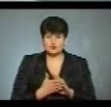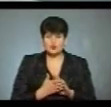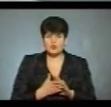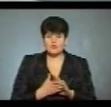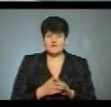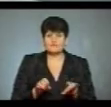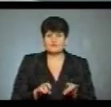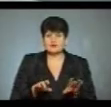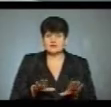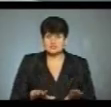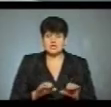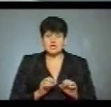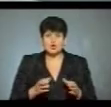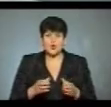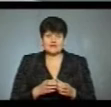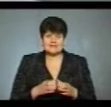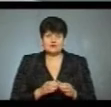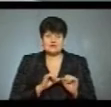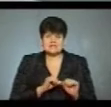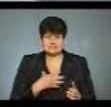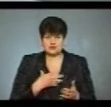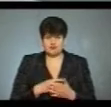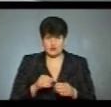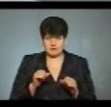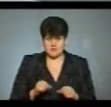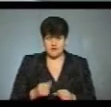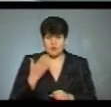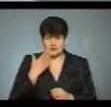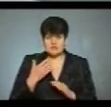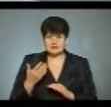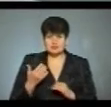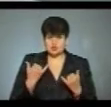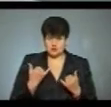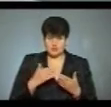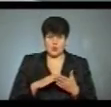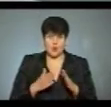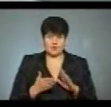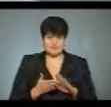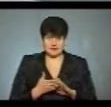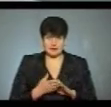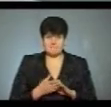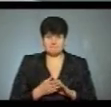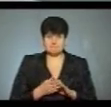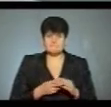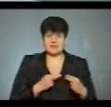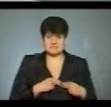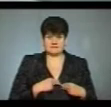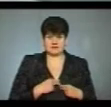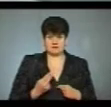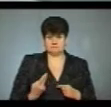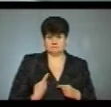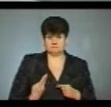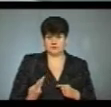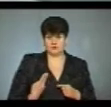і колективного захисту своїх прав. Тому що коли сьогодні контракт, працівник один на один з роботодавцем. На